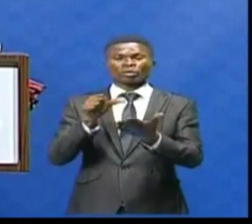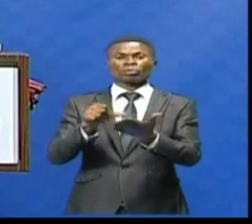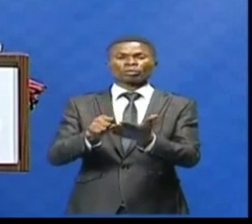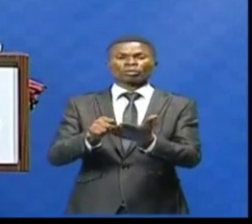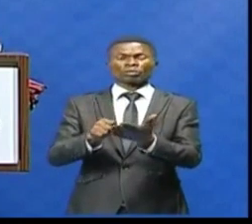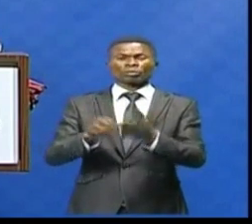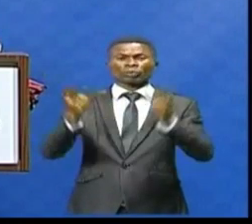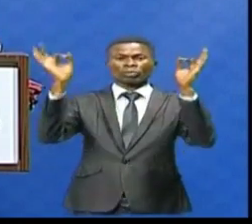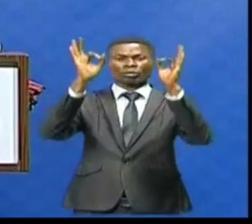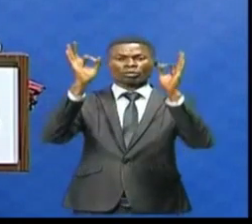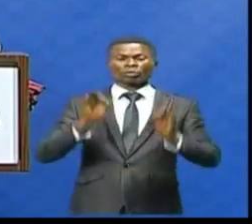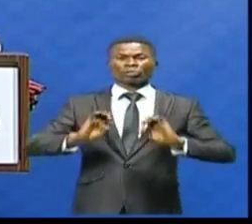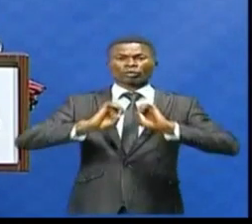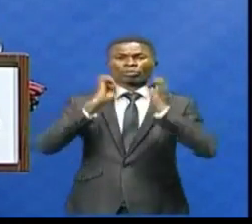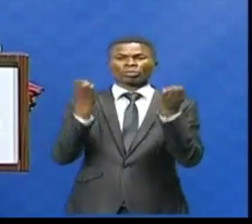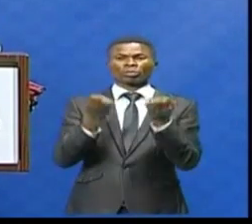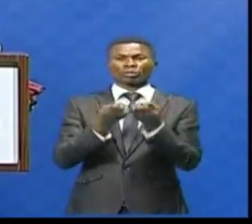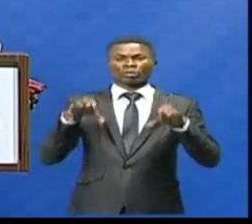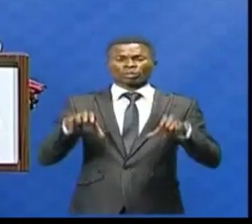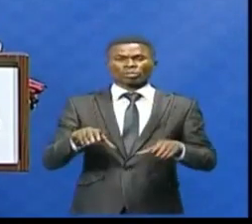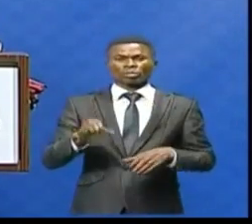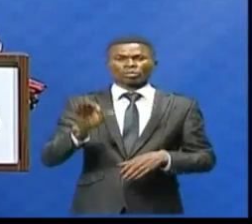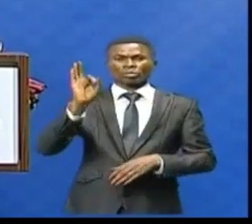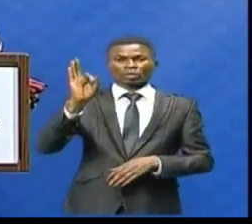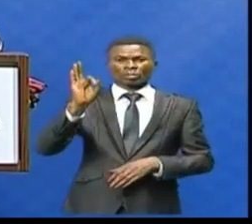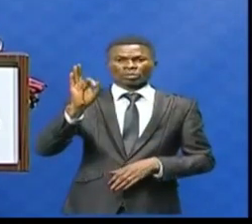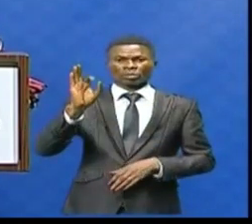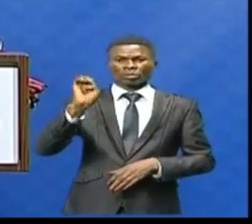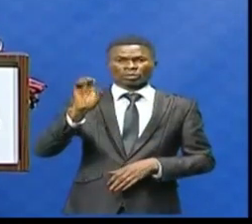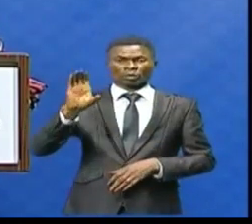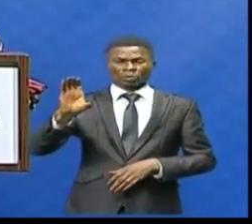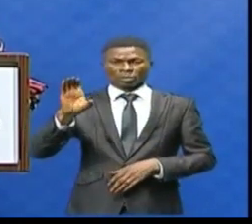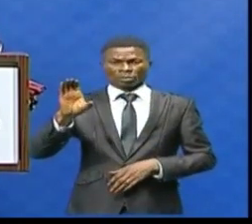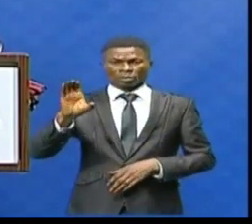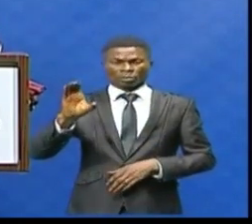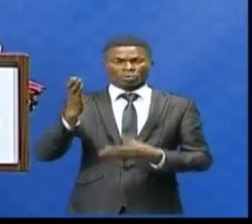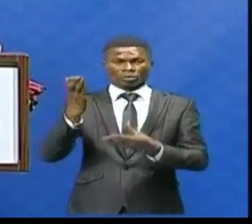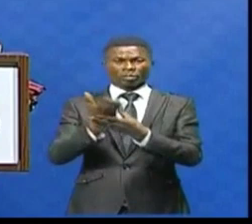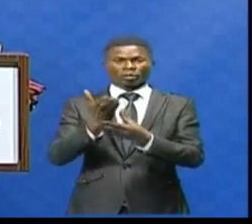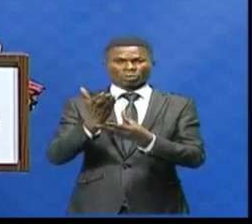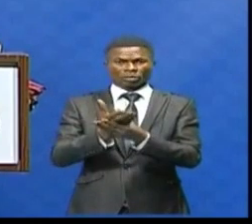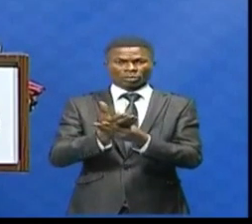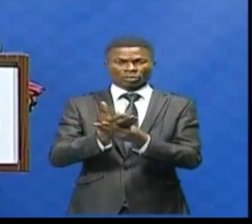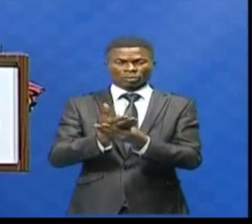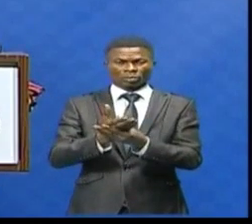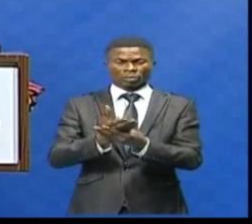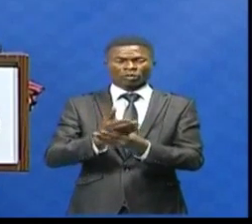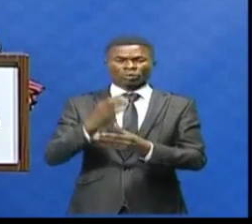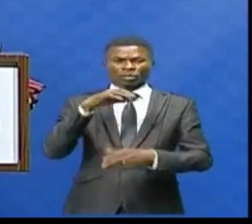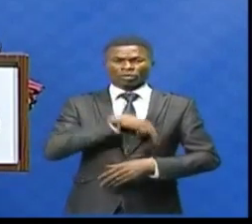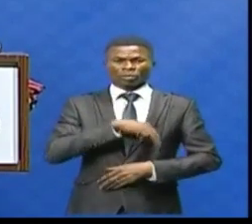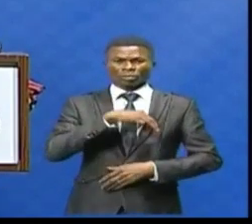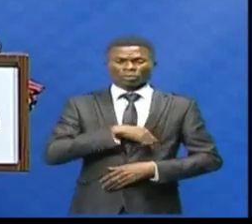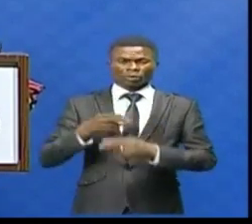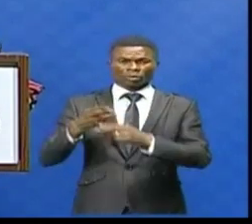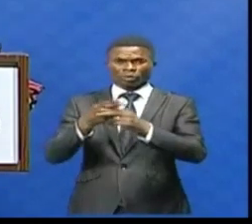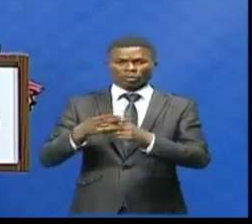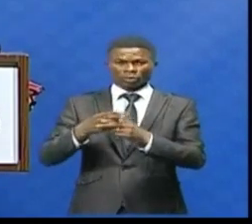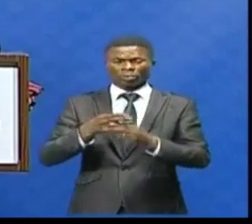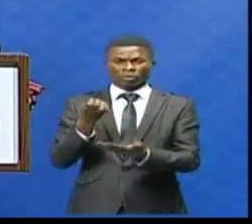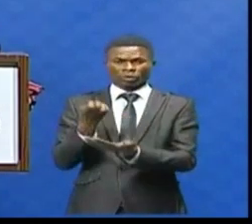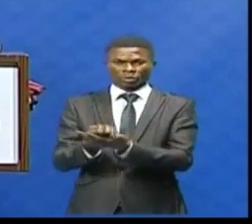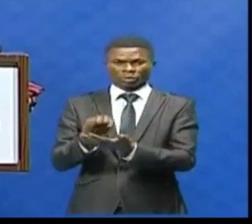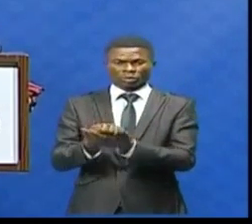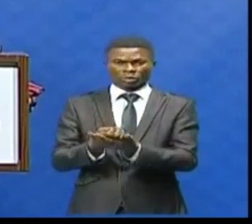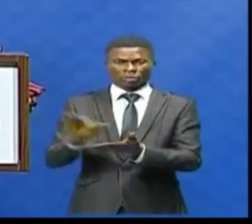la Fédération des Entreprises du Congo fake ils m'ont un moratoire sur toutes les missions des contrôles économiques